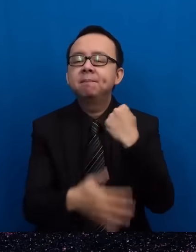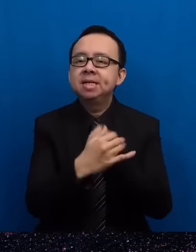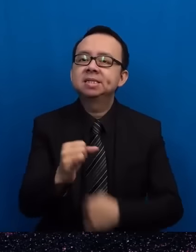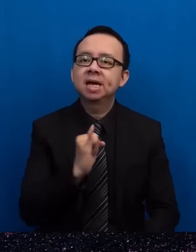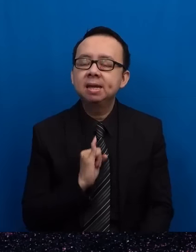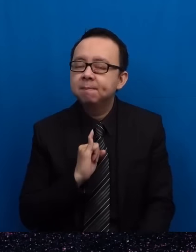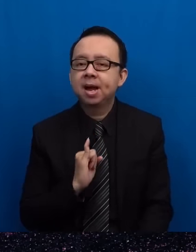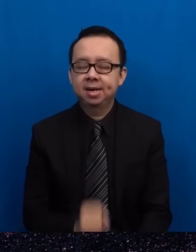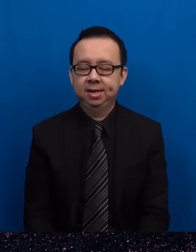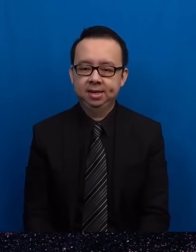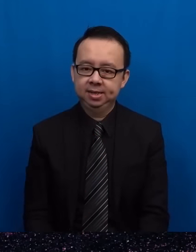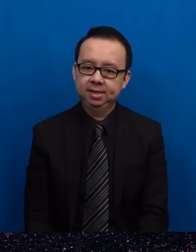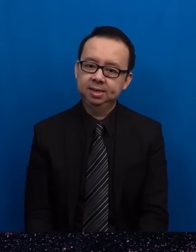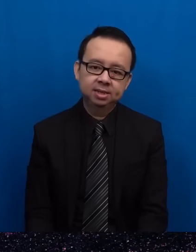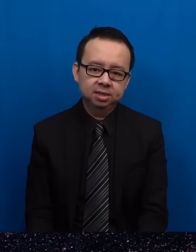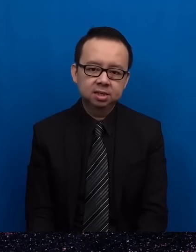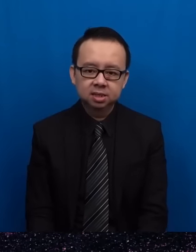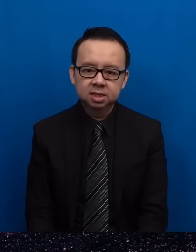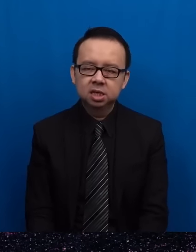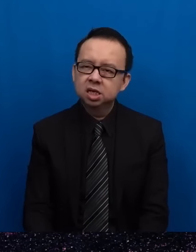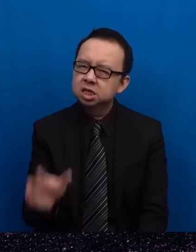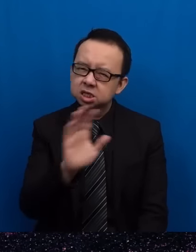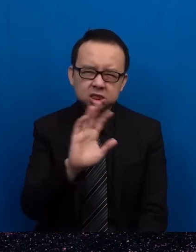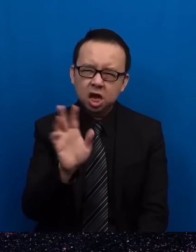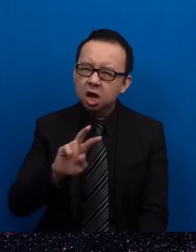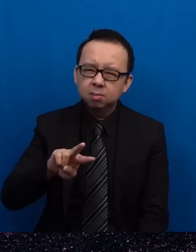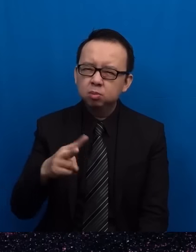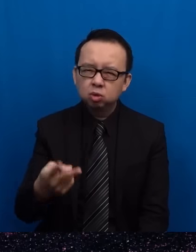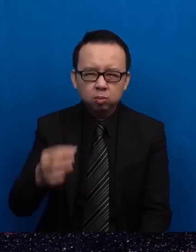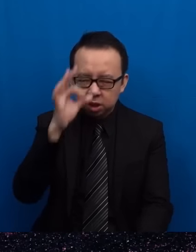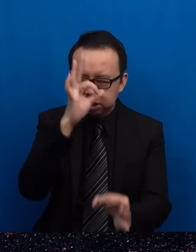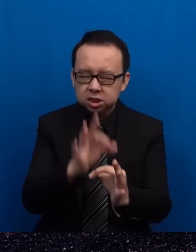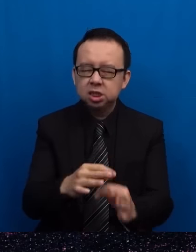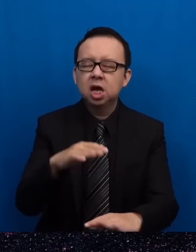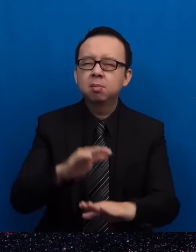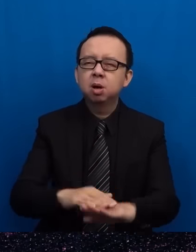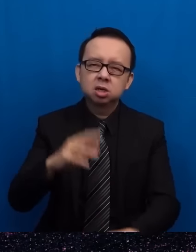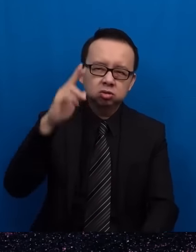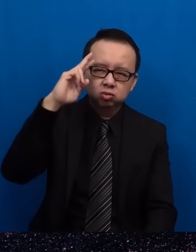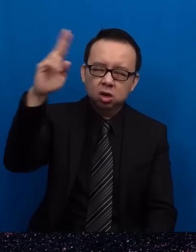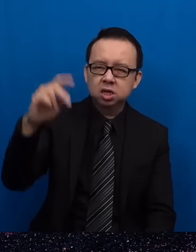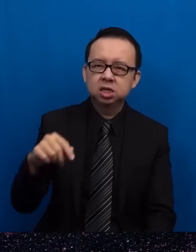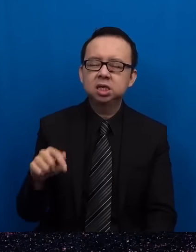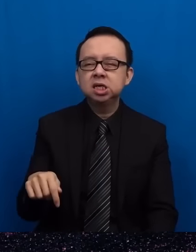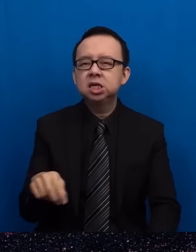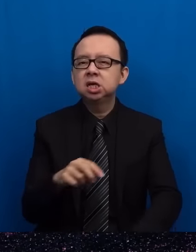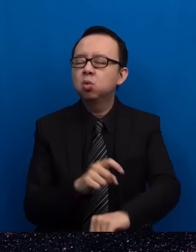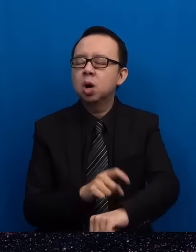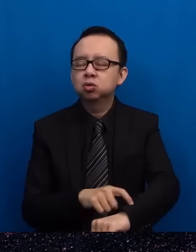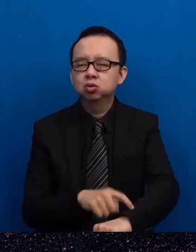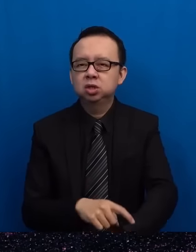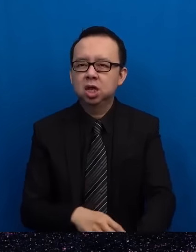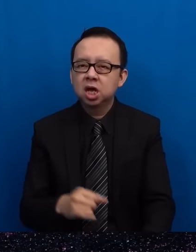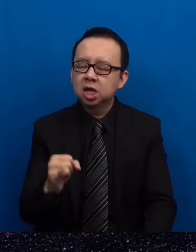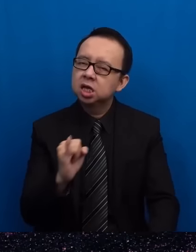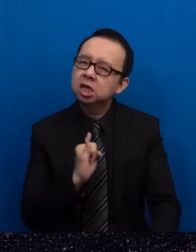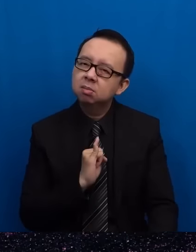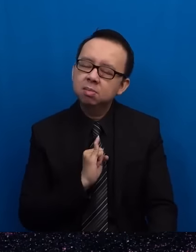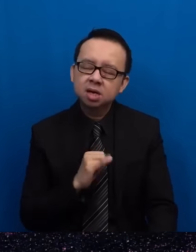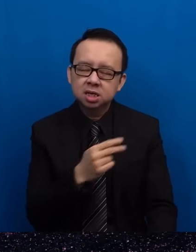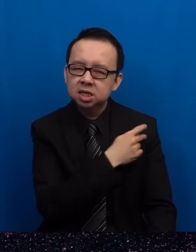firman. Justru jangan berubah setia kepada Tuhan. Ini waktunya iman kita